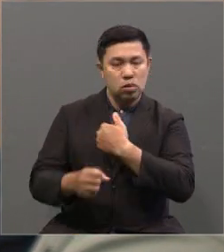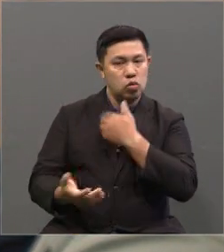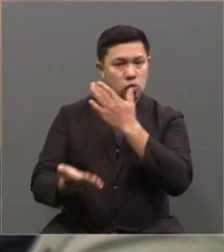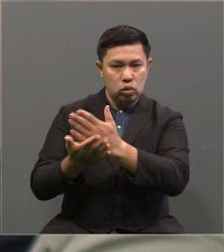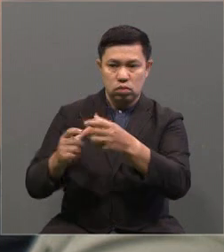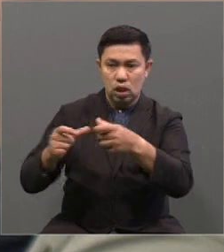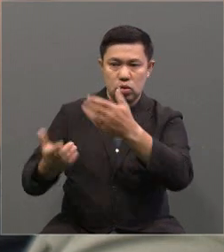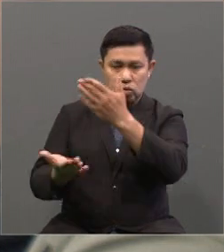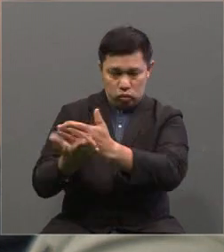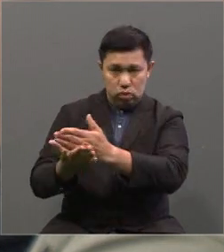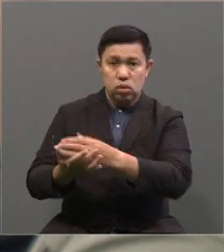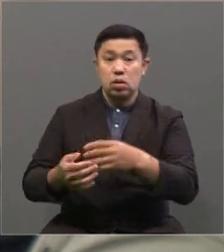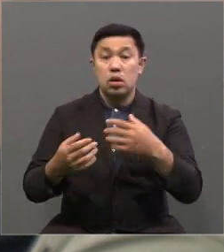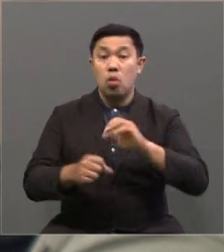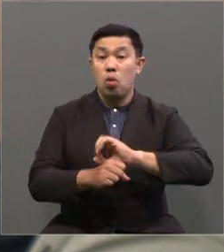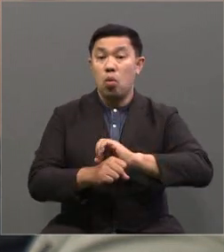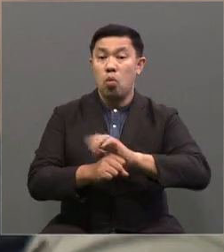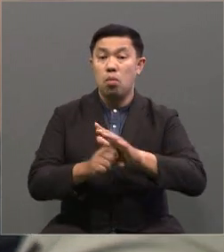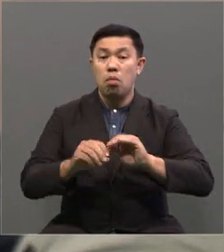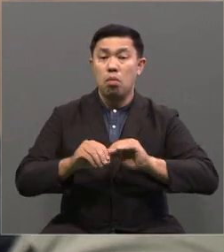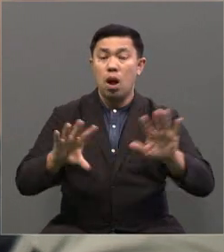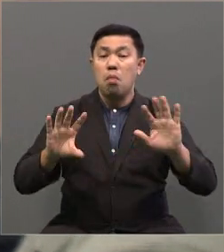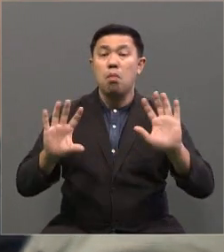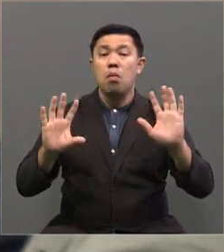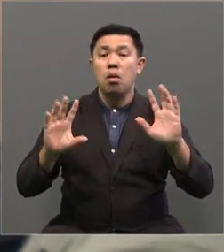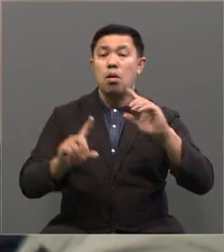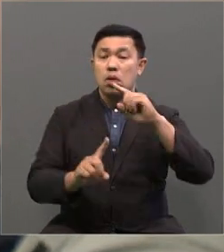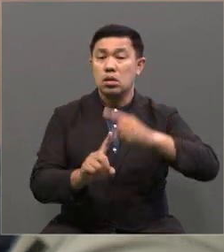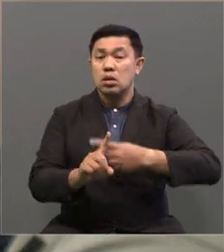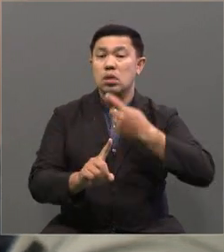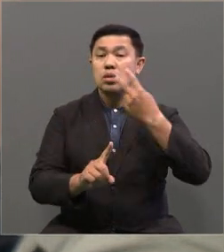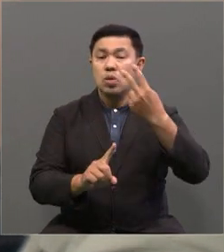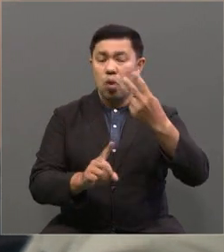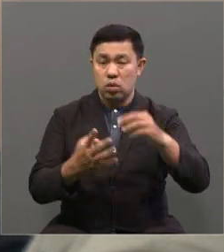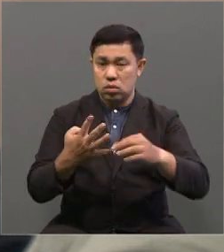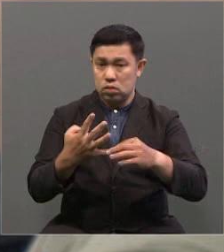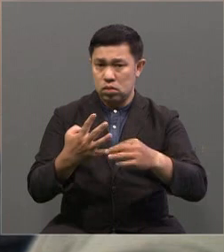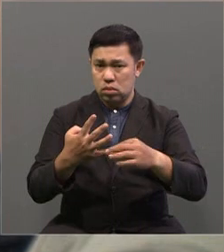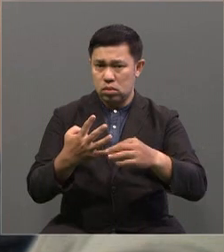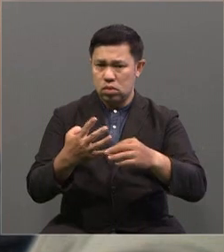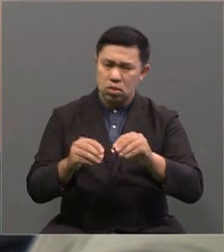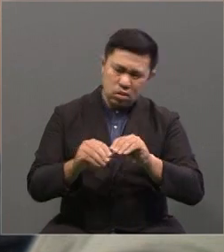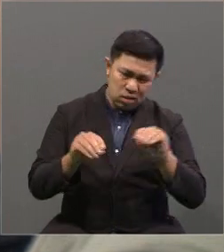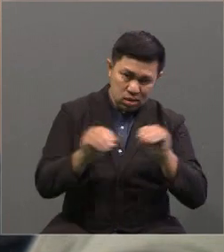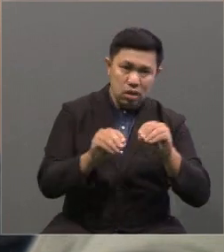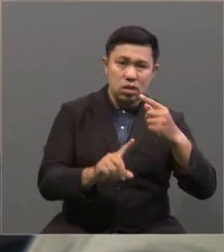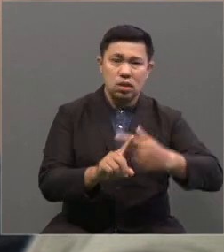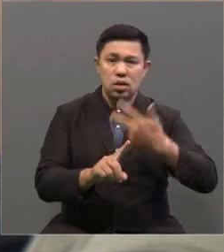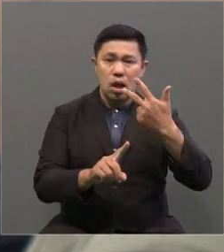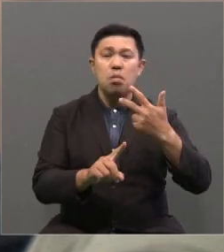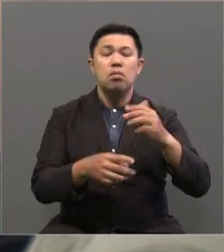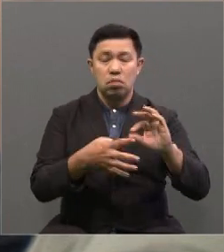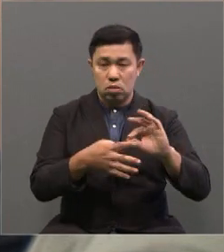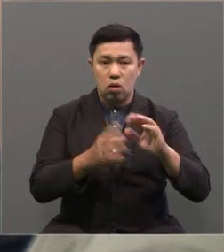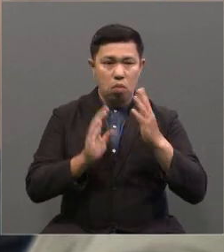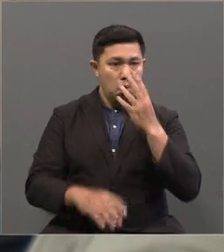งหลังสถานการณ์โควิดที่รุนแรงที่สุดก็คือช่วงเดือนกุมภาพันธ์ช่วงปลายกุมภาถึงต้นมีนานะครับมีผู้เสียหายจำนวนม